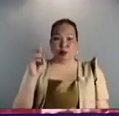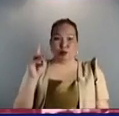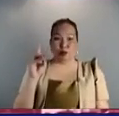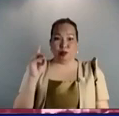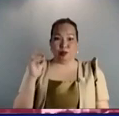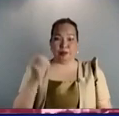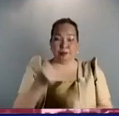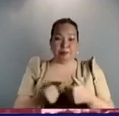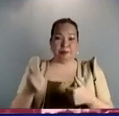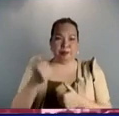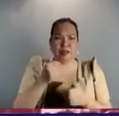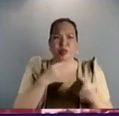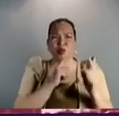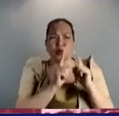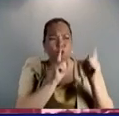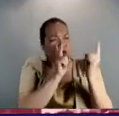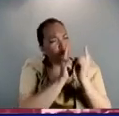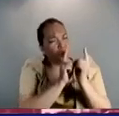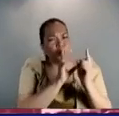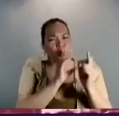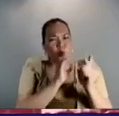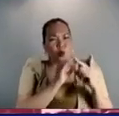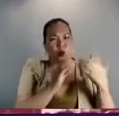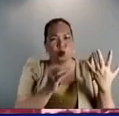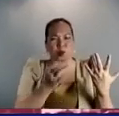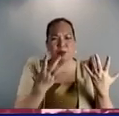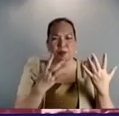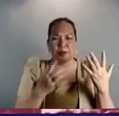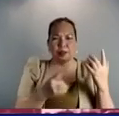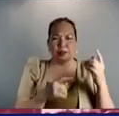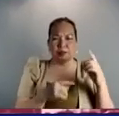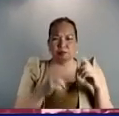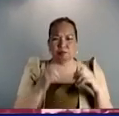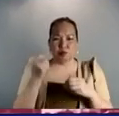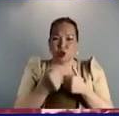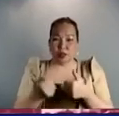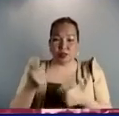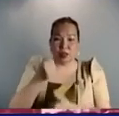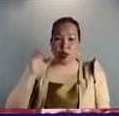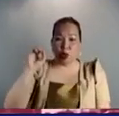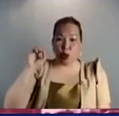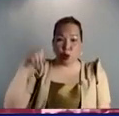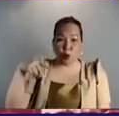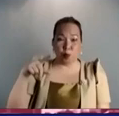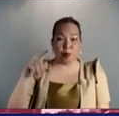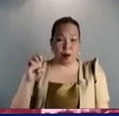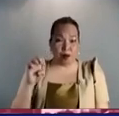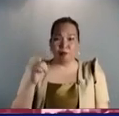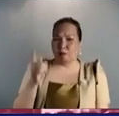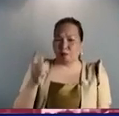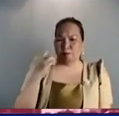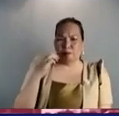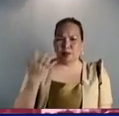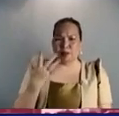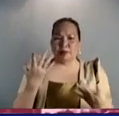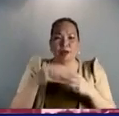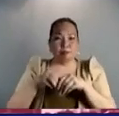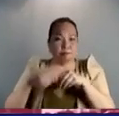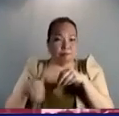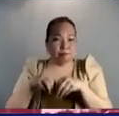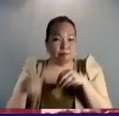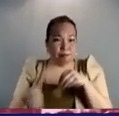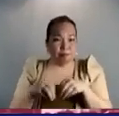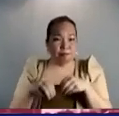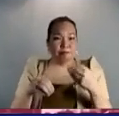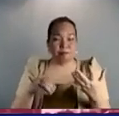hindi ba yan yung bagong... Si Secretary Toots Oplie ba yun? Sa likod niya? Tama ba? At saka yung Agrarian Reform Department Secretary. Department of Migrant